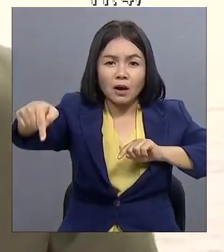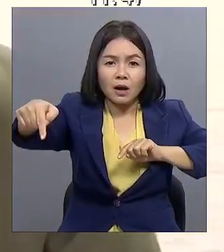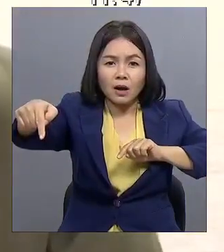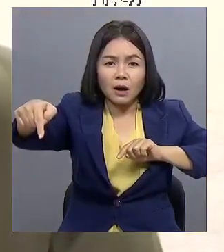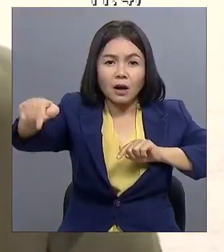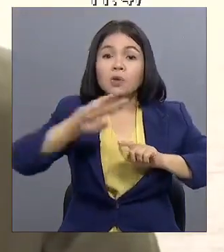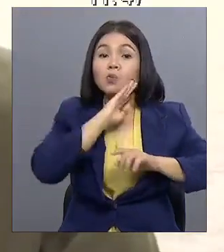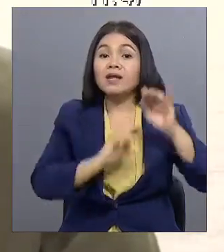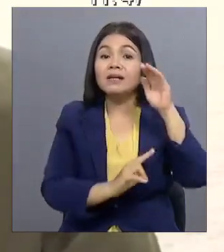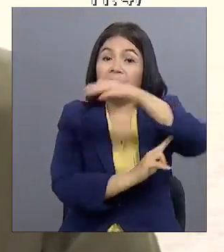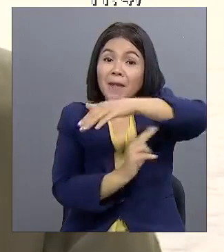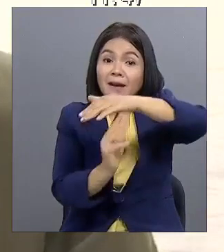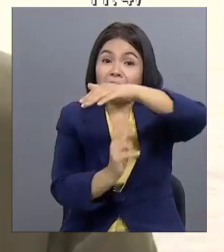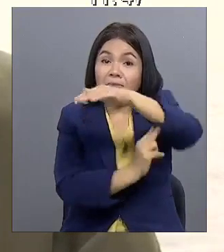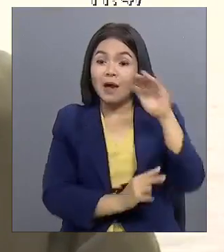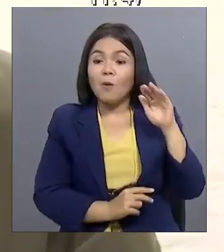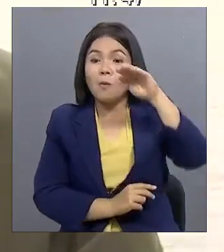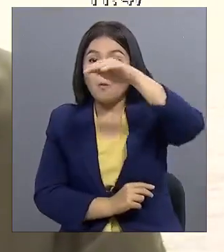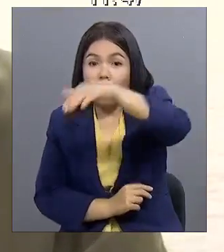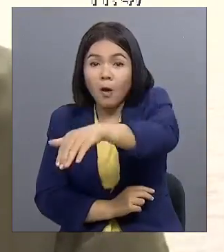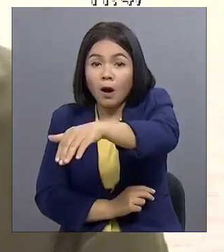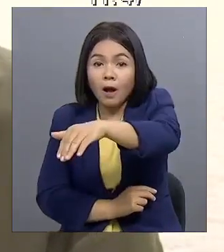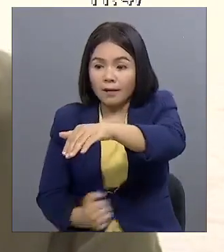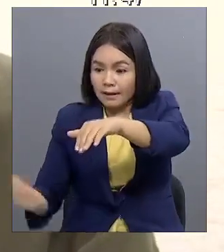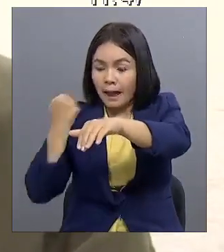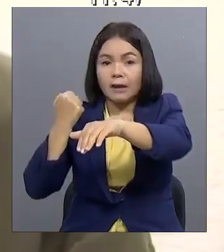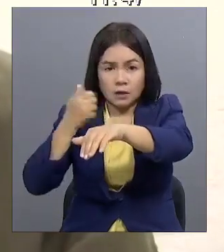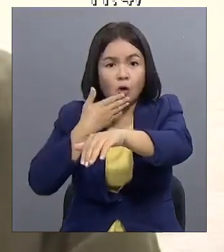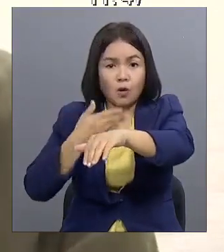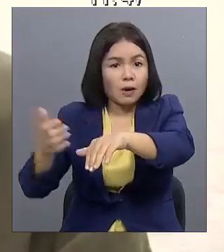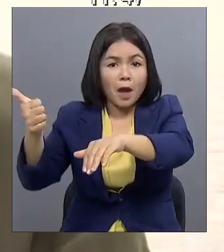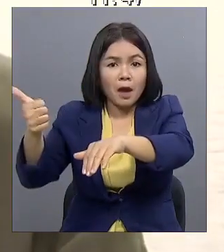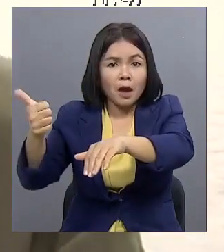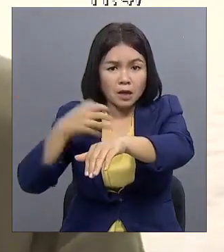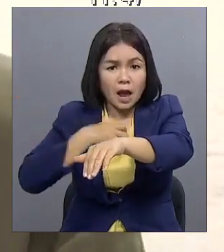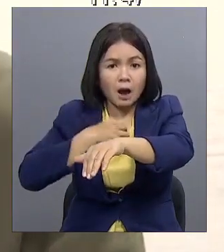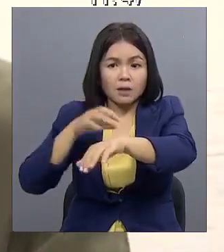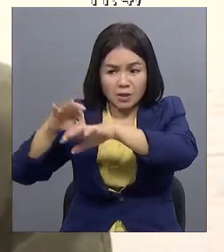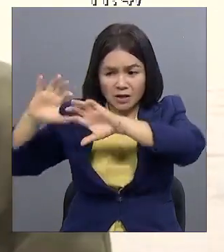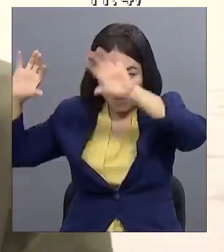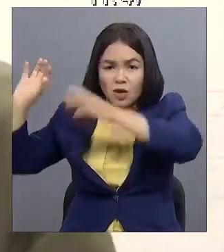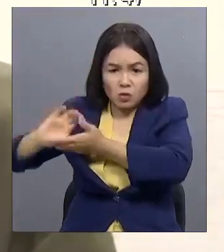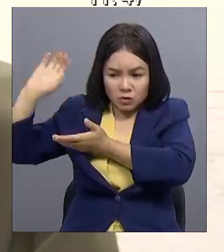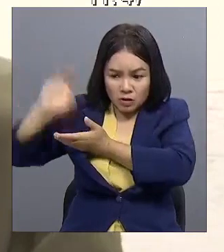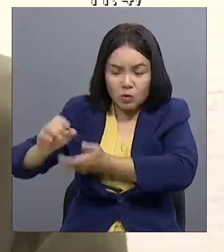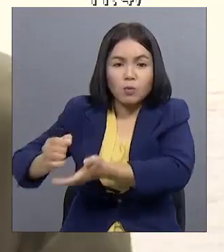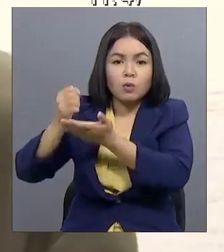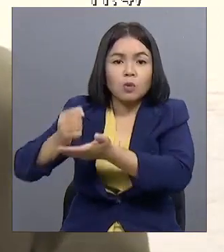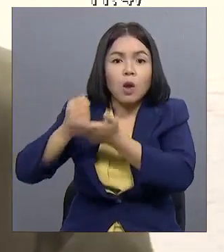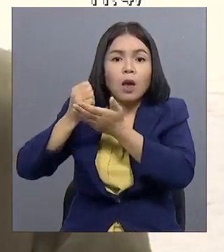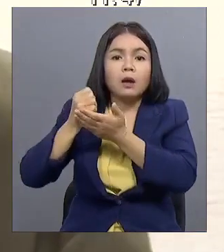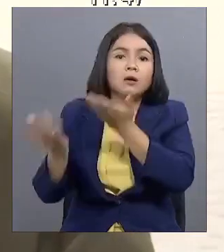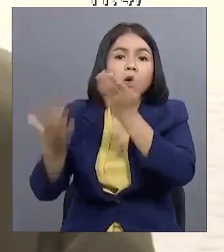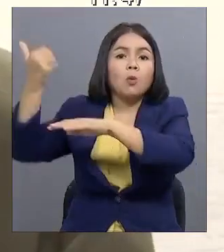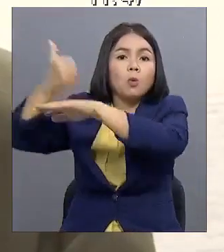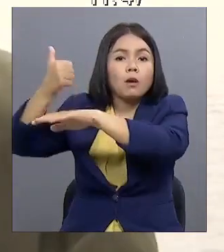สะพานอะคือมันคงที่หรือว่าเฮ้ยมันมั่นคงอ่ะเมื่อตั้งข้าราชการเพื่อนเข้ามาช่วยหรือว่าตั้งผู้หลักผู้